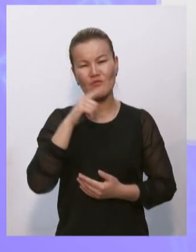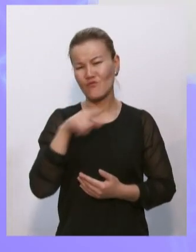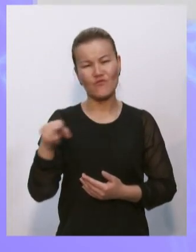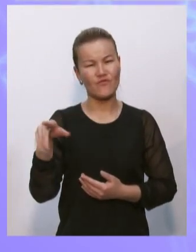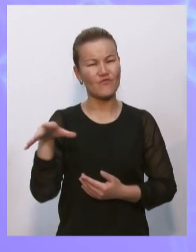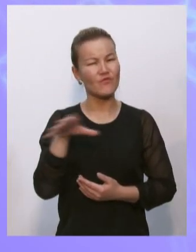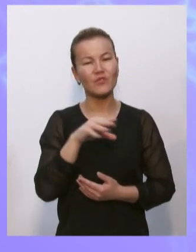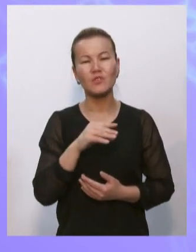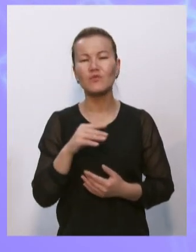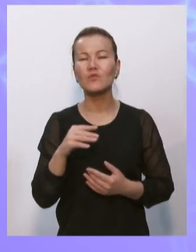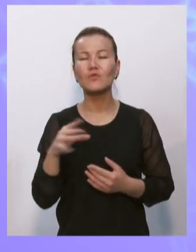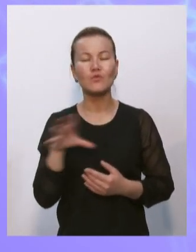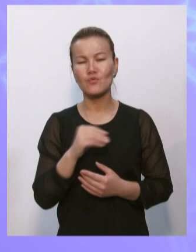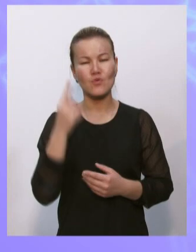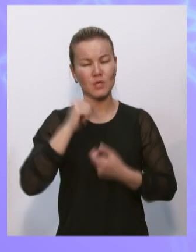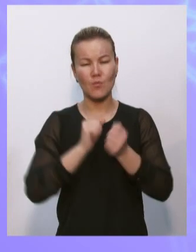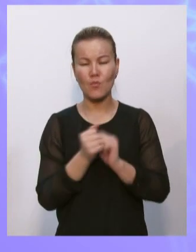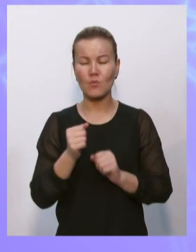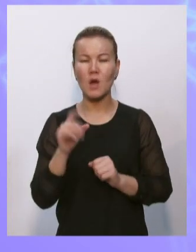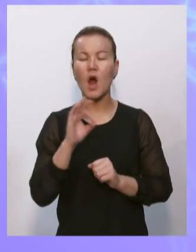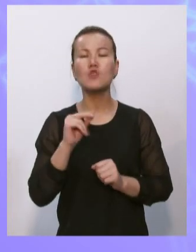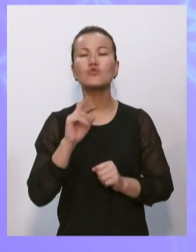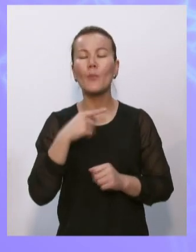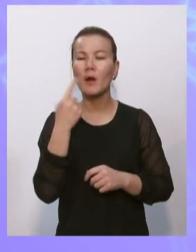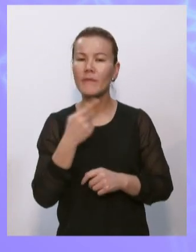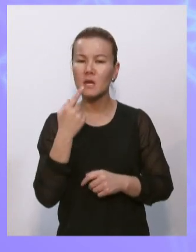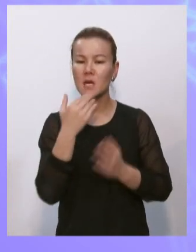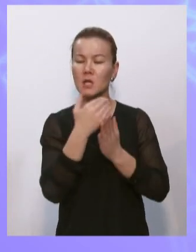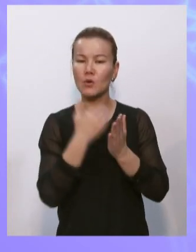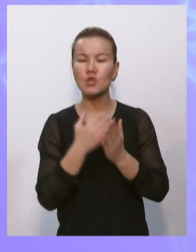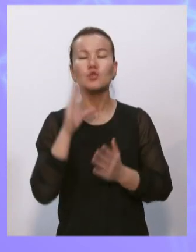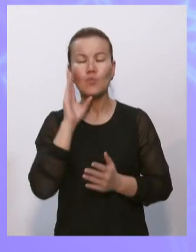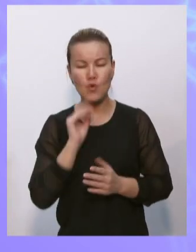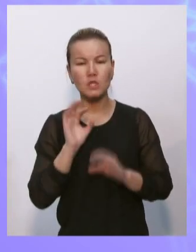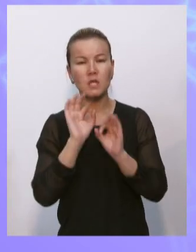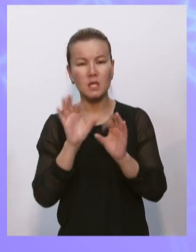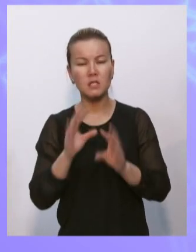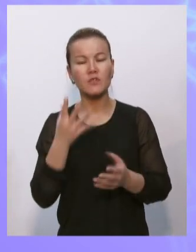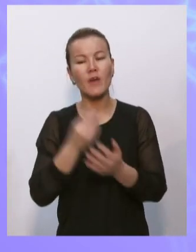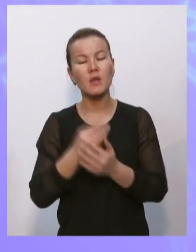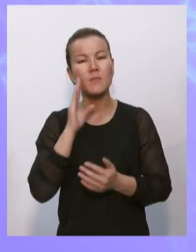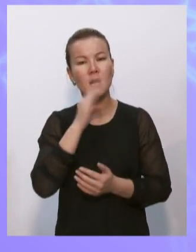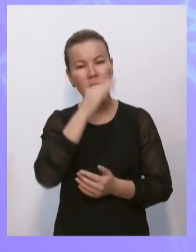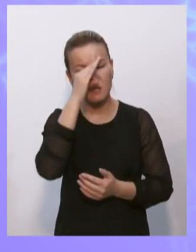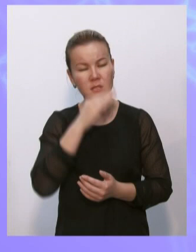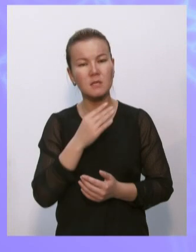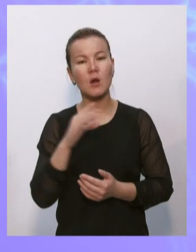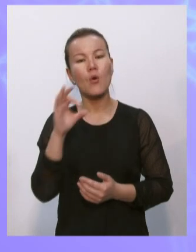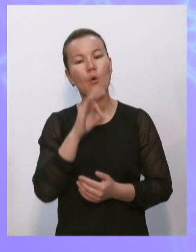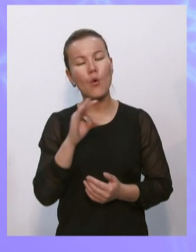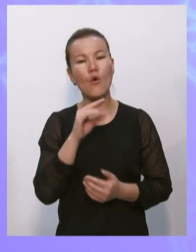все запомнили, о чем мы говорили на уроке, и сможете рассказать своим родителям